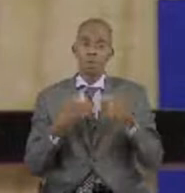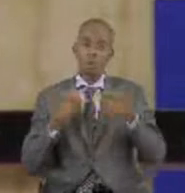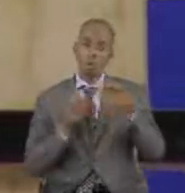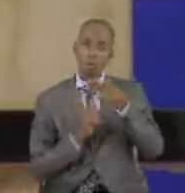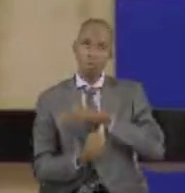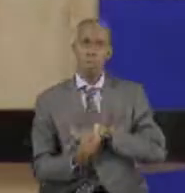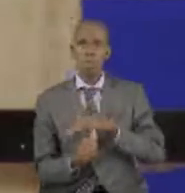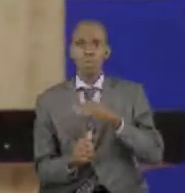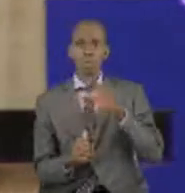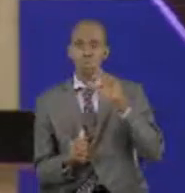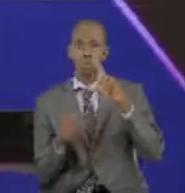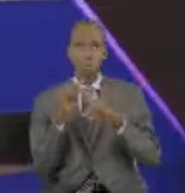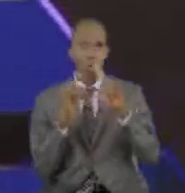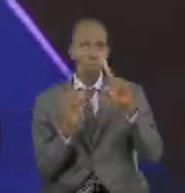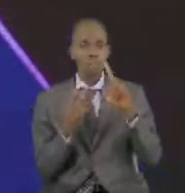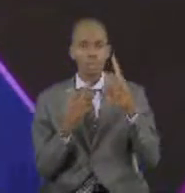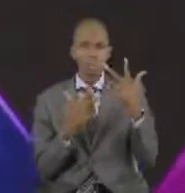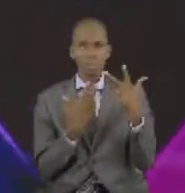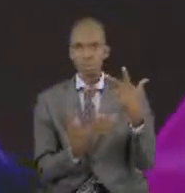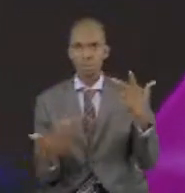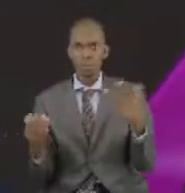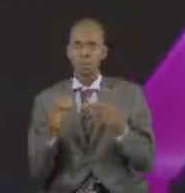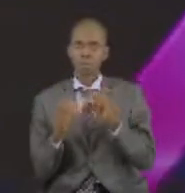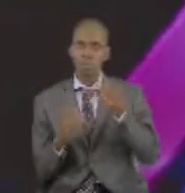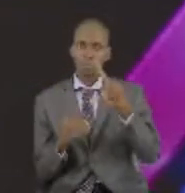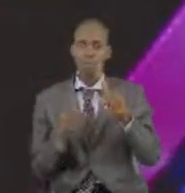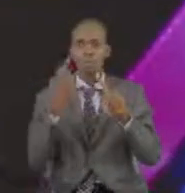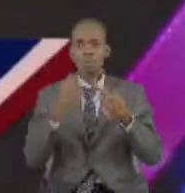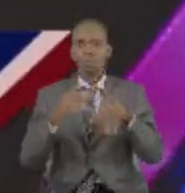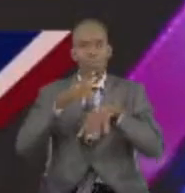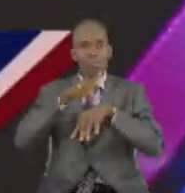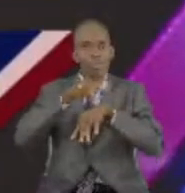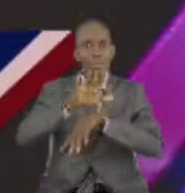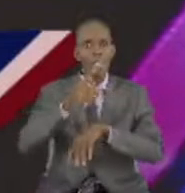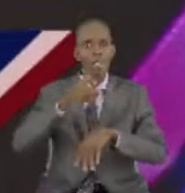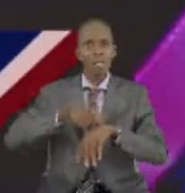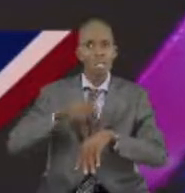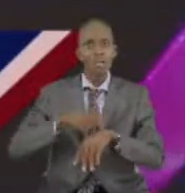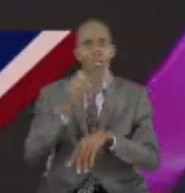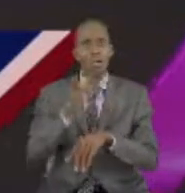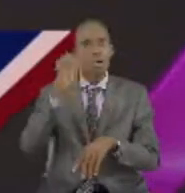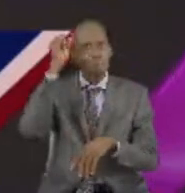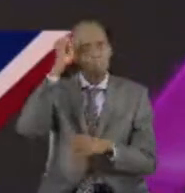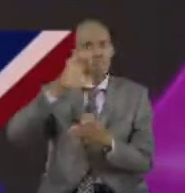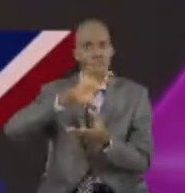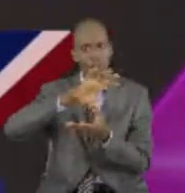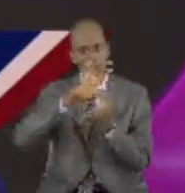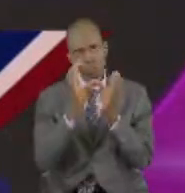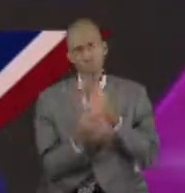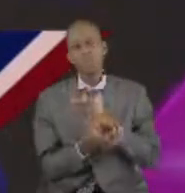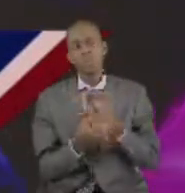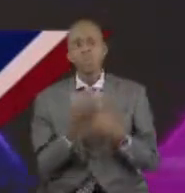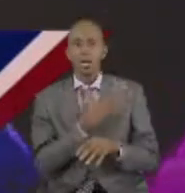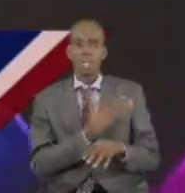ici premièrement nous voyons la période la période primaire